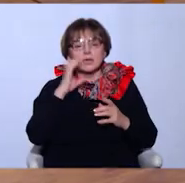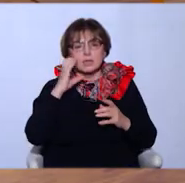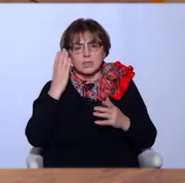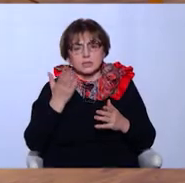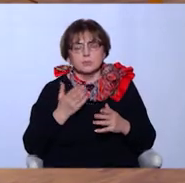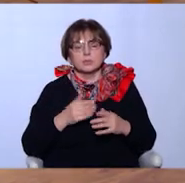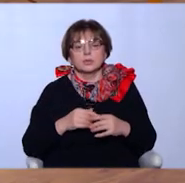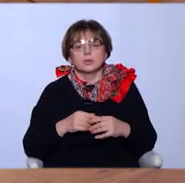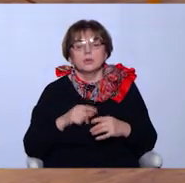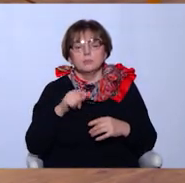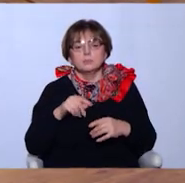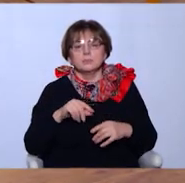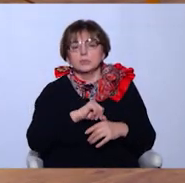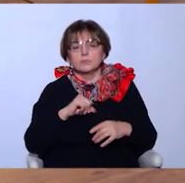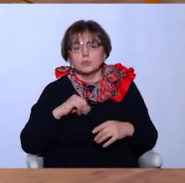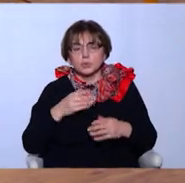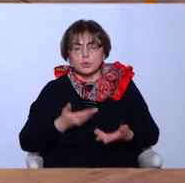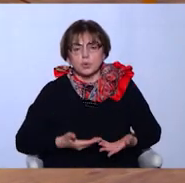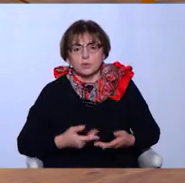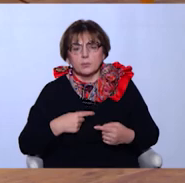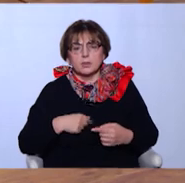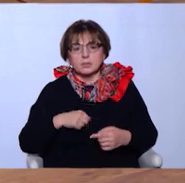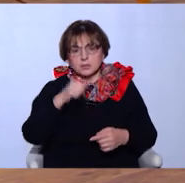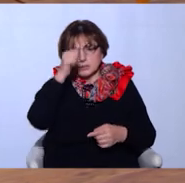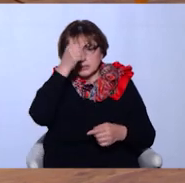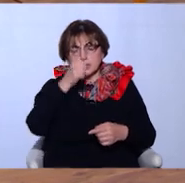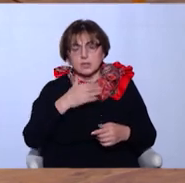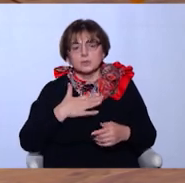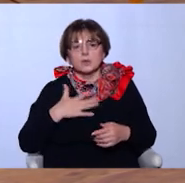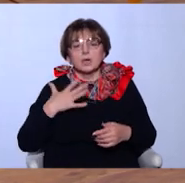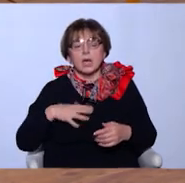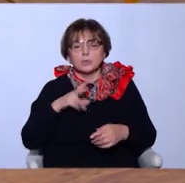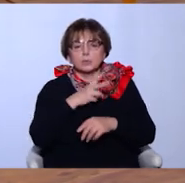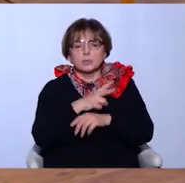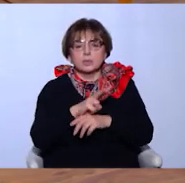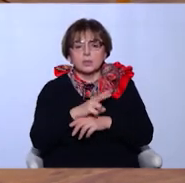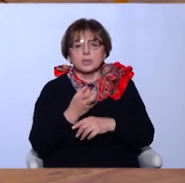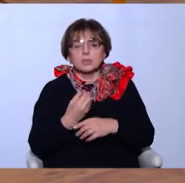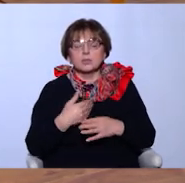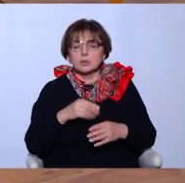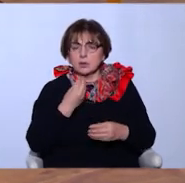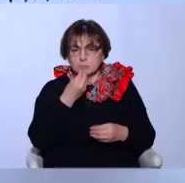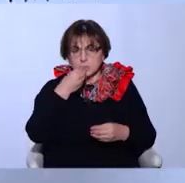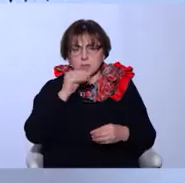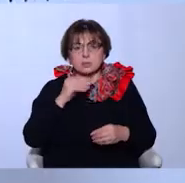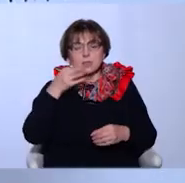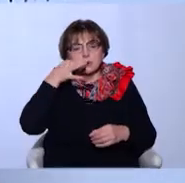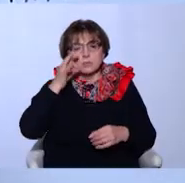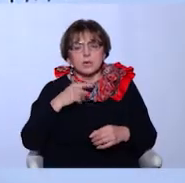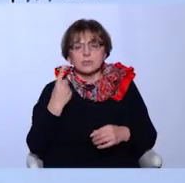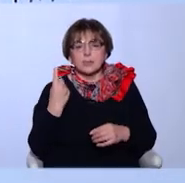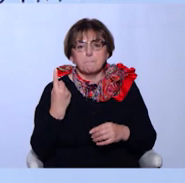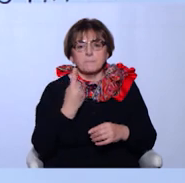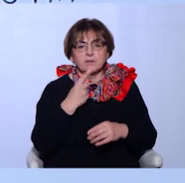შემოქმედებას. ჩვენთვის ეს ძეგლი ქართული ლიტერატურისთვის კიდევ იმით არის უნიკალური, რომ ეს არის